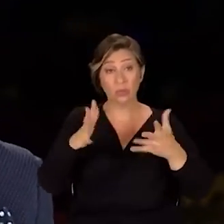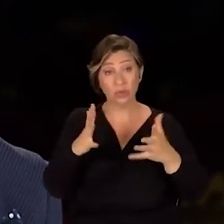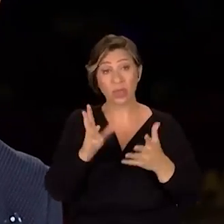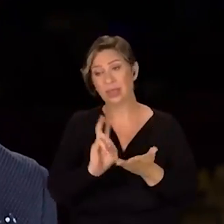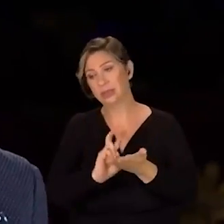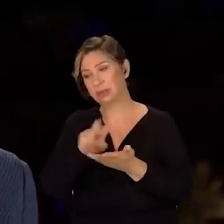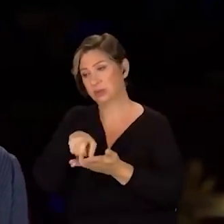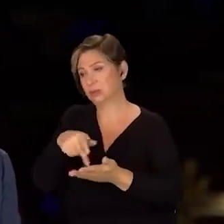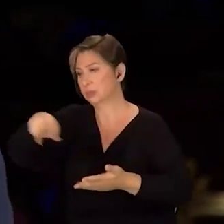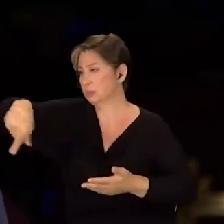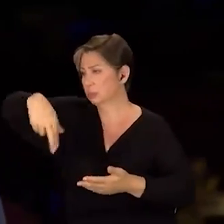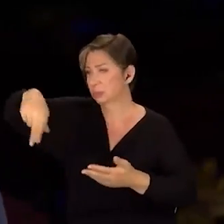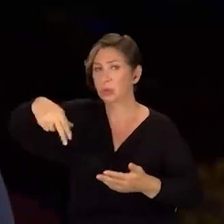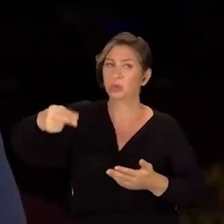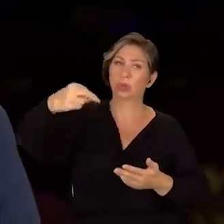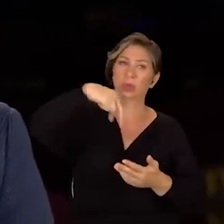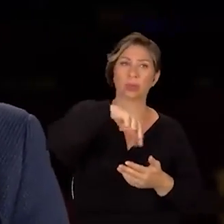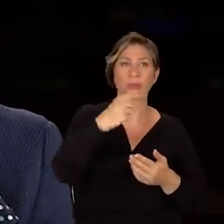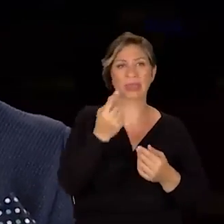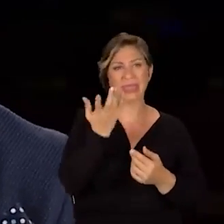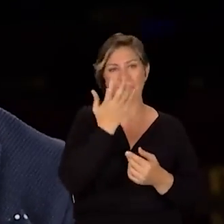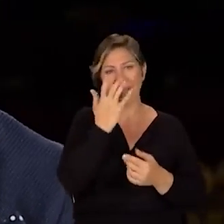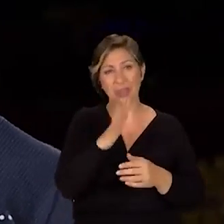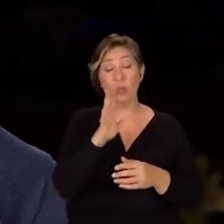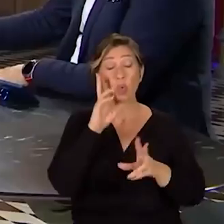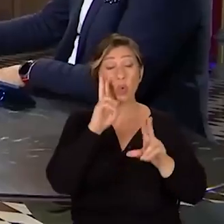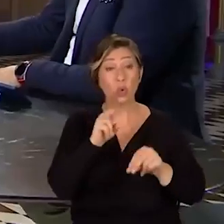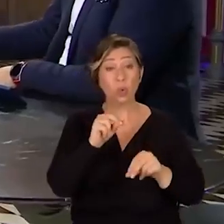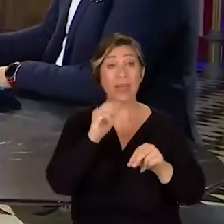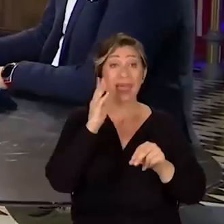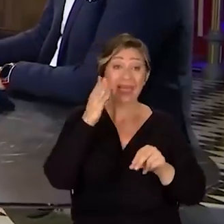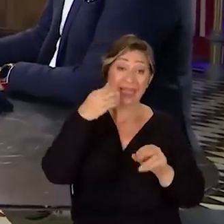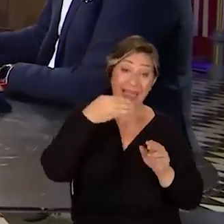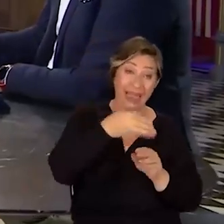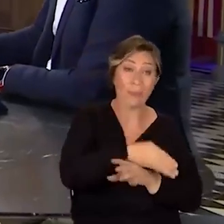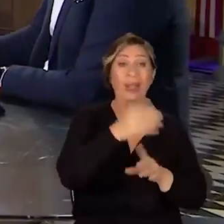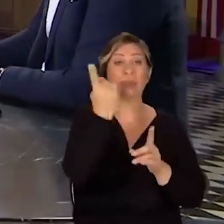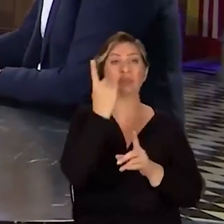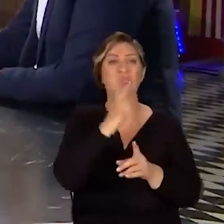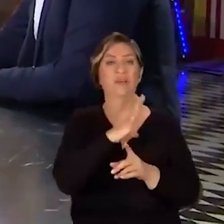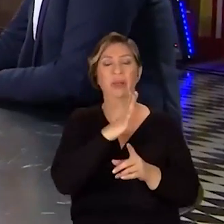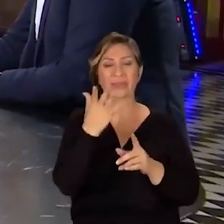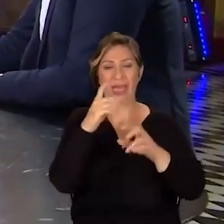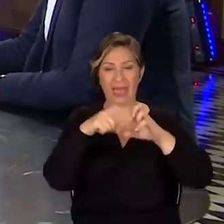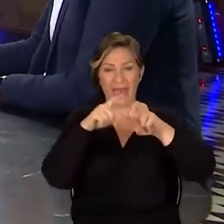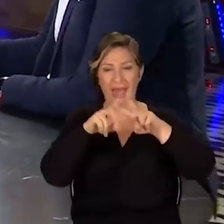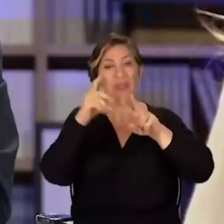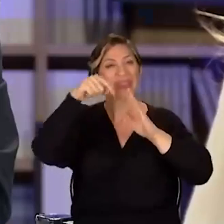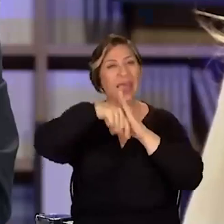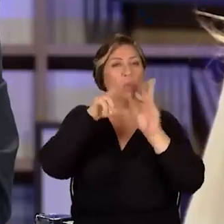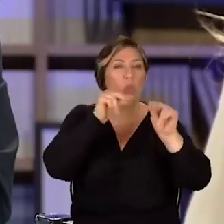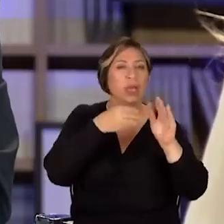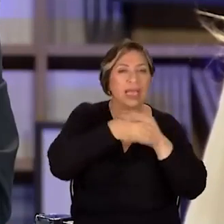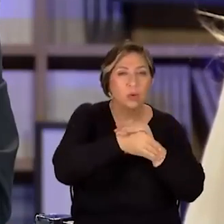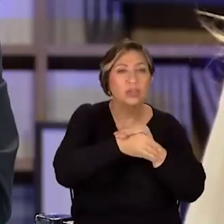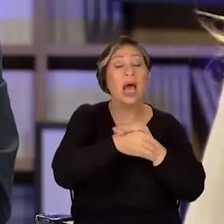yataktan. Çıkın yataktan. Çıkın. Ama tabii bir miktarda beklenebilir. Çünkü gerçekten uyumaya geçmek diye bir şey var. Yani bu hani nasıl REM'e geçiyorsa zihniniz. Çünkü